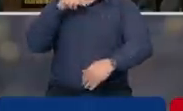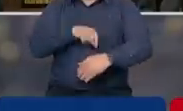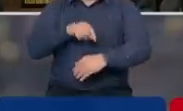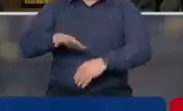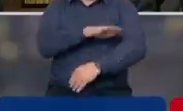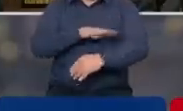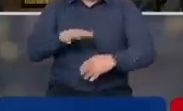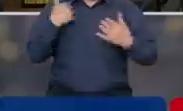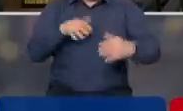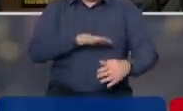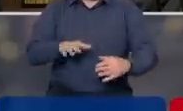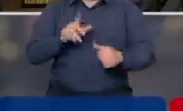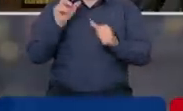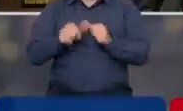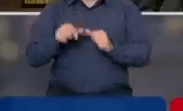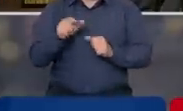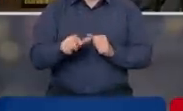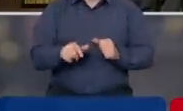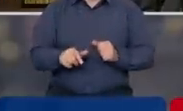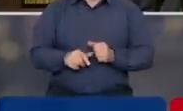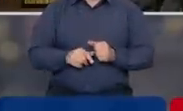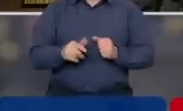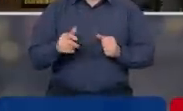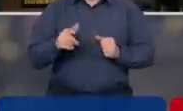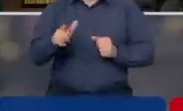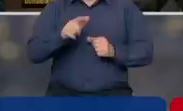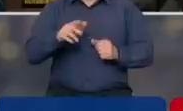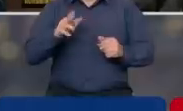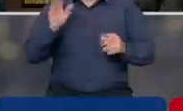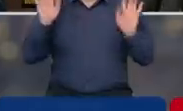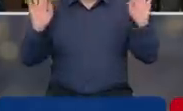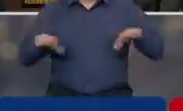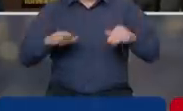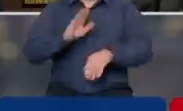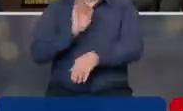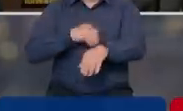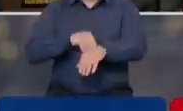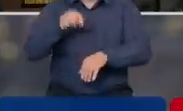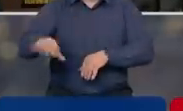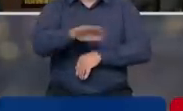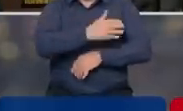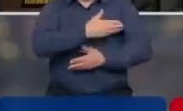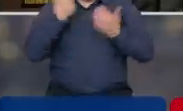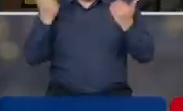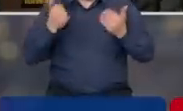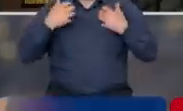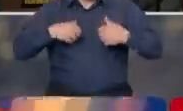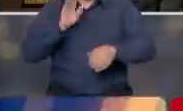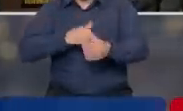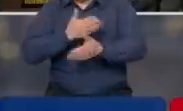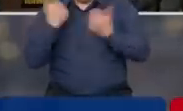nie ma tych bezpośrednich terenów obszarów rynkowych cały park jest obszarem pionowym ale tam te najcenniejsze